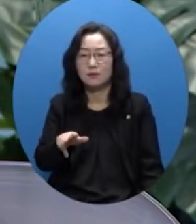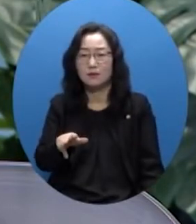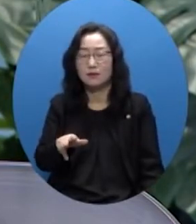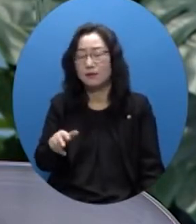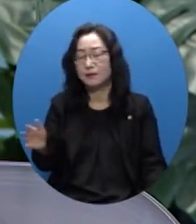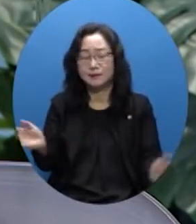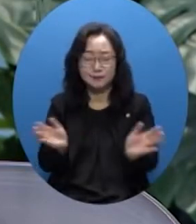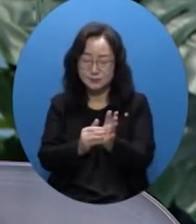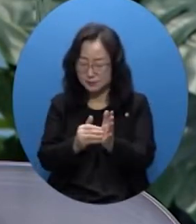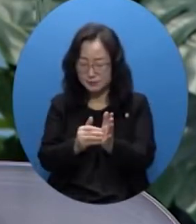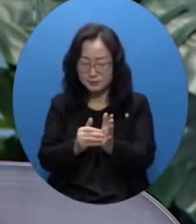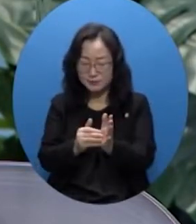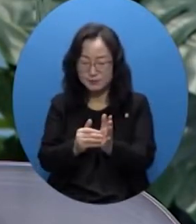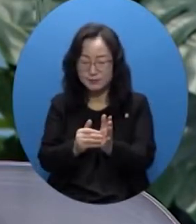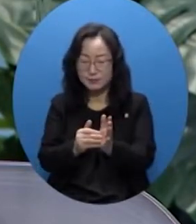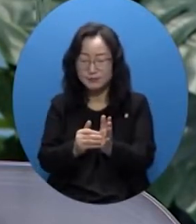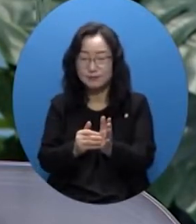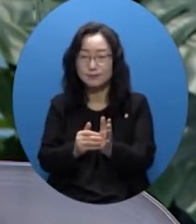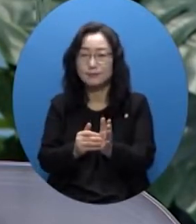끝났다